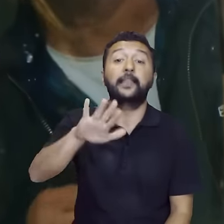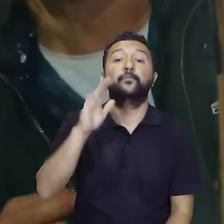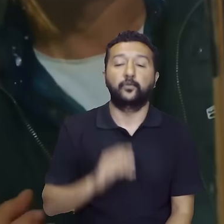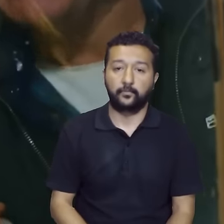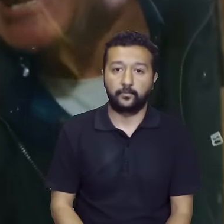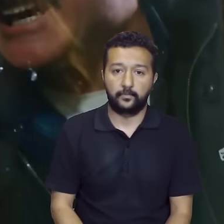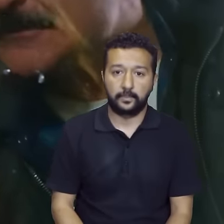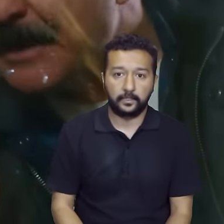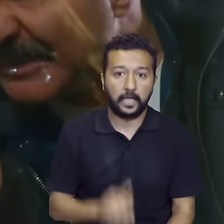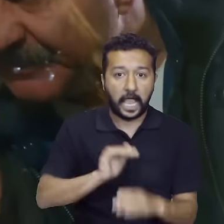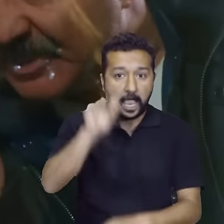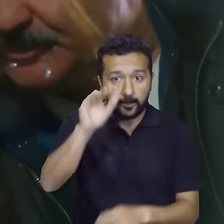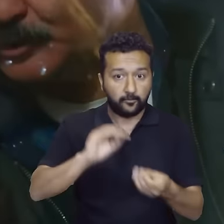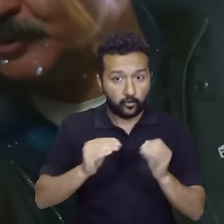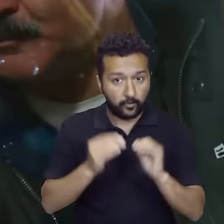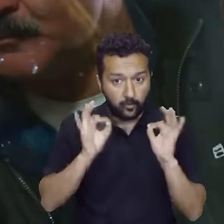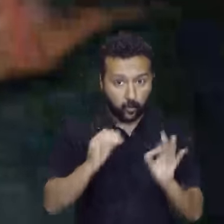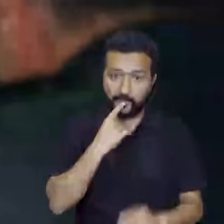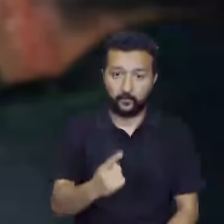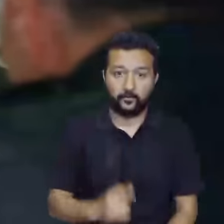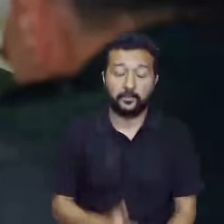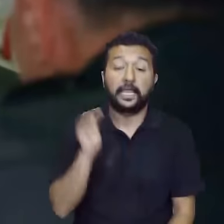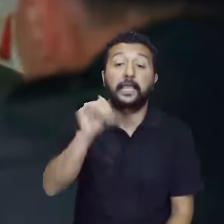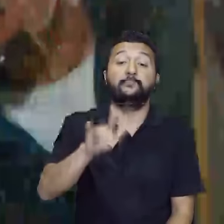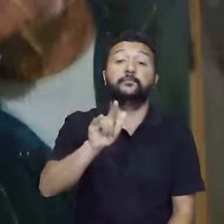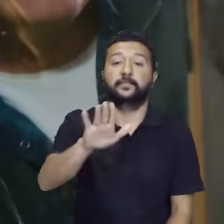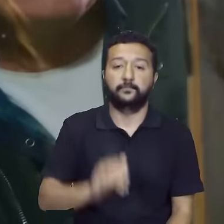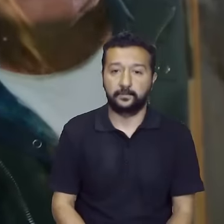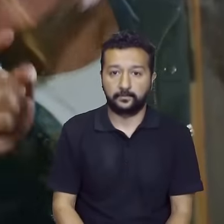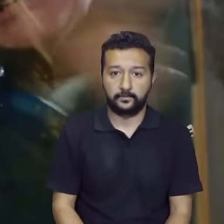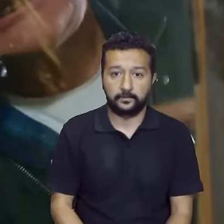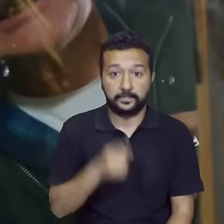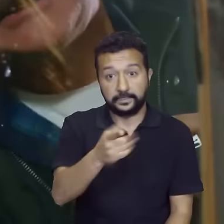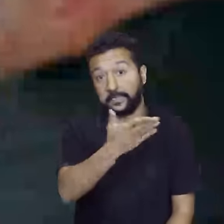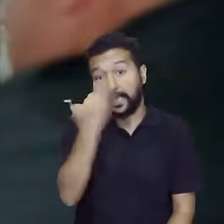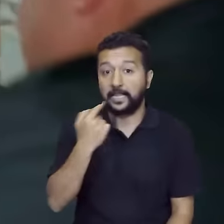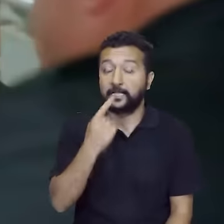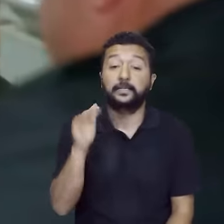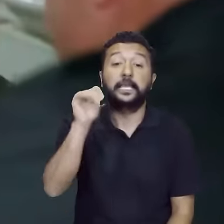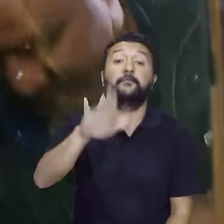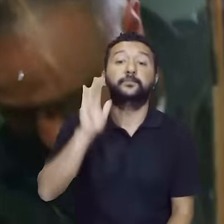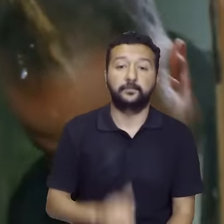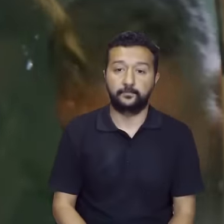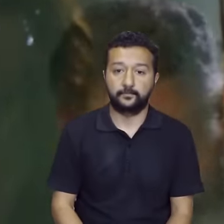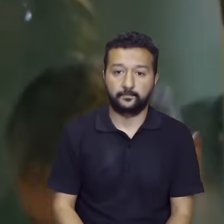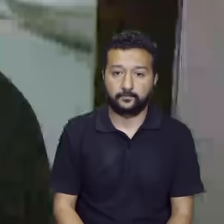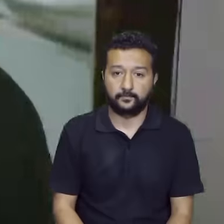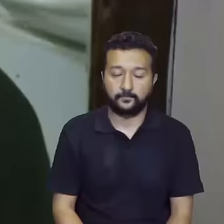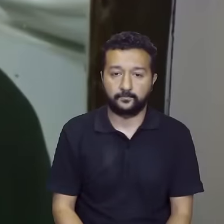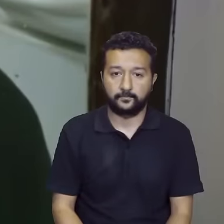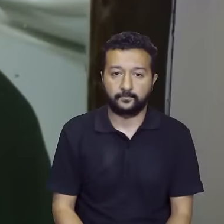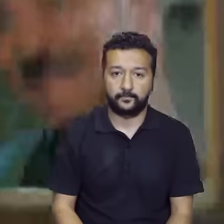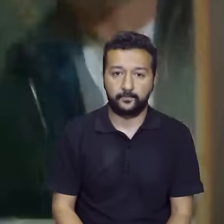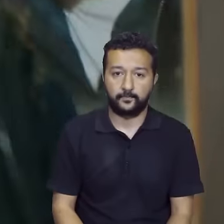gelmiyorum. Hayat memat meselesi diyorum. Gelmeyeceğim. Evet, gel dışarı. Gelmeyeceğim.